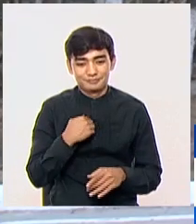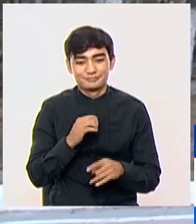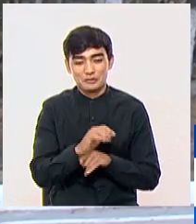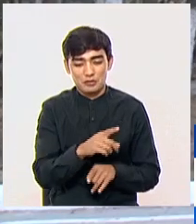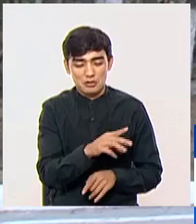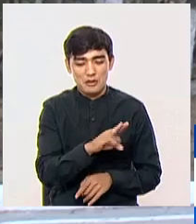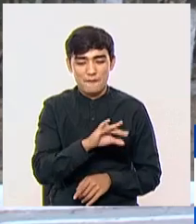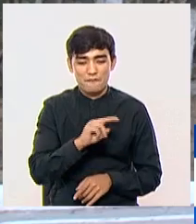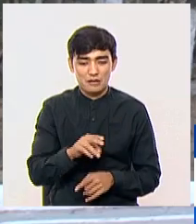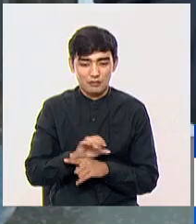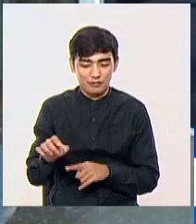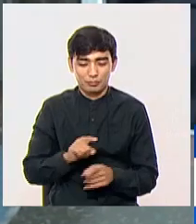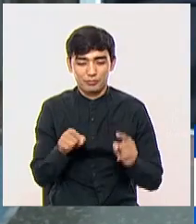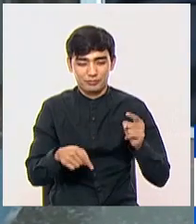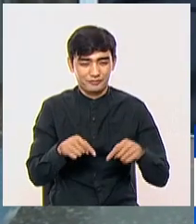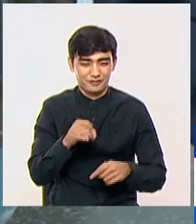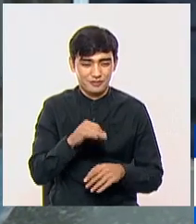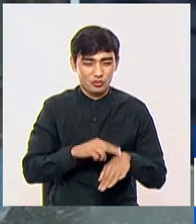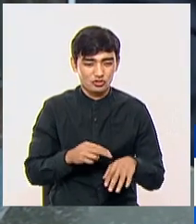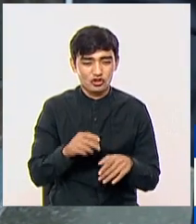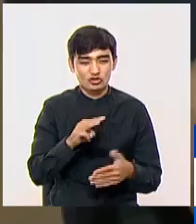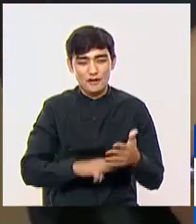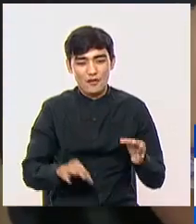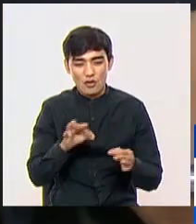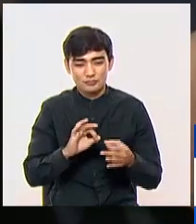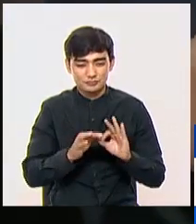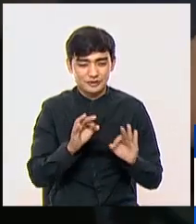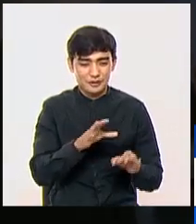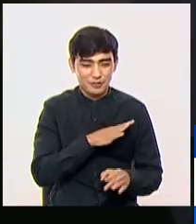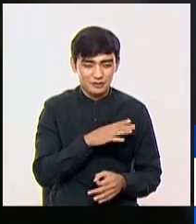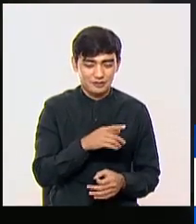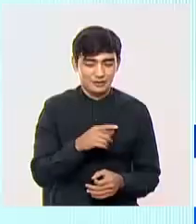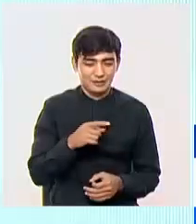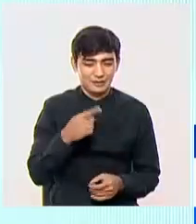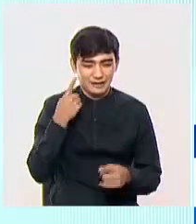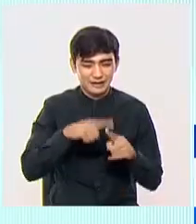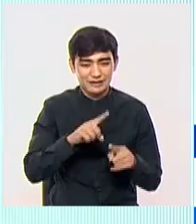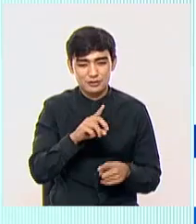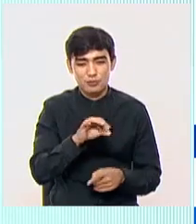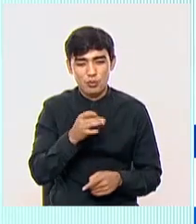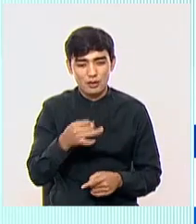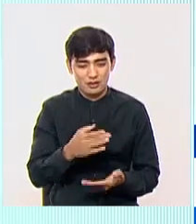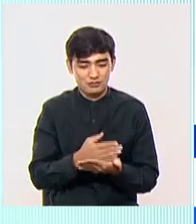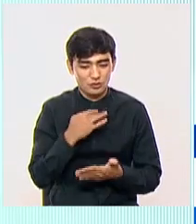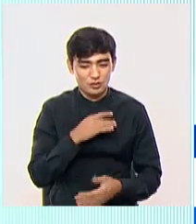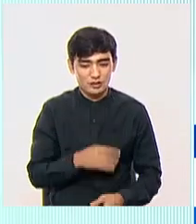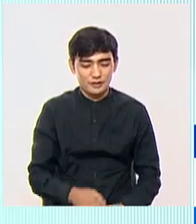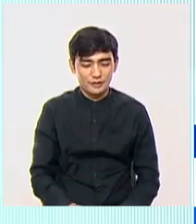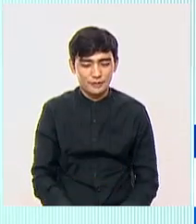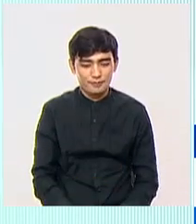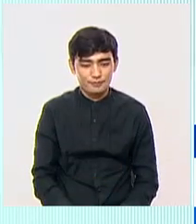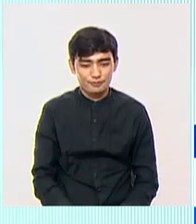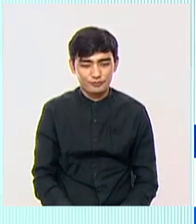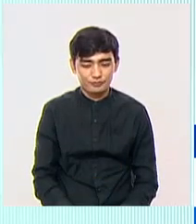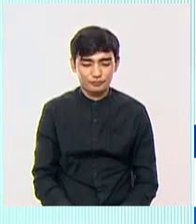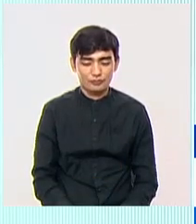Карагандинском управлении административной полиции многочисленные штрафы объяснили техническим сбоем. Уведомления хранились на